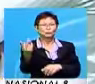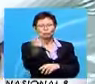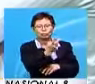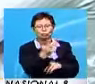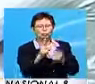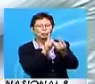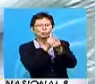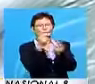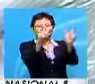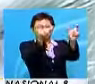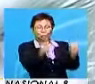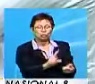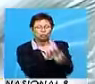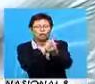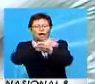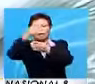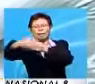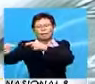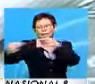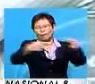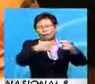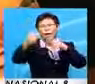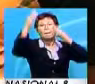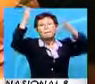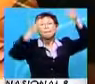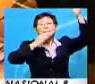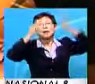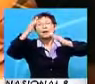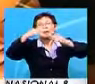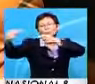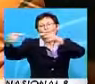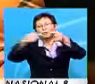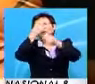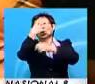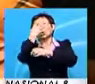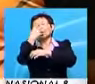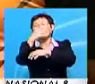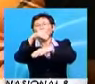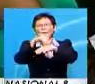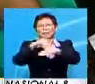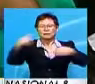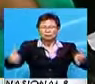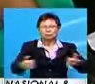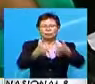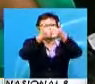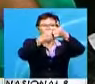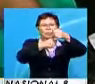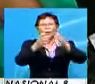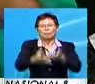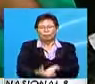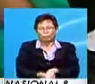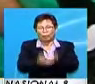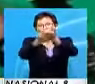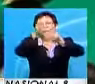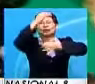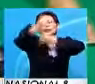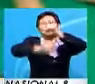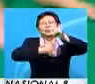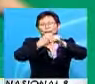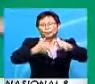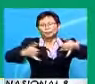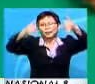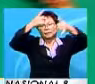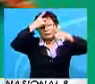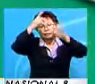Kedua-duanya ditemui selepas selesai perlawanan di antara Malaysia bertemu Hong Kong pada kejohanan bola tampar antarabangsa Piala